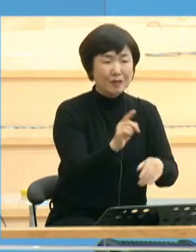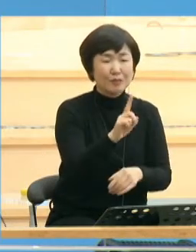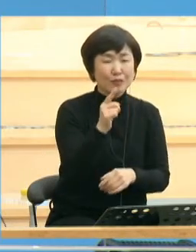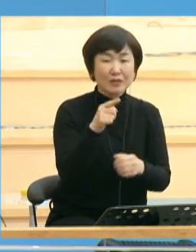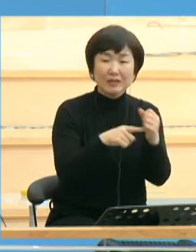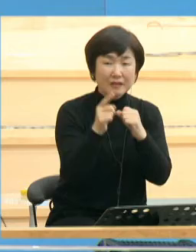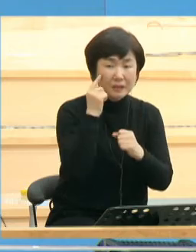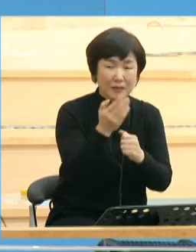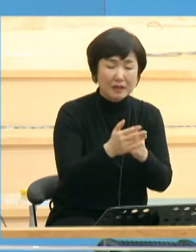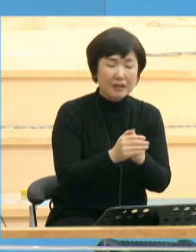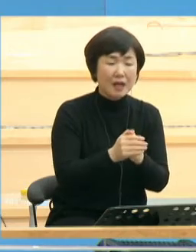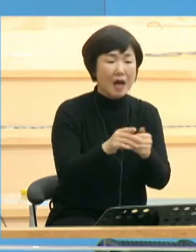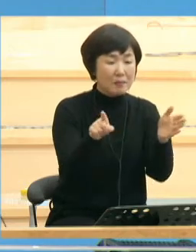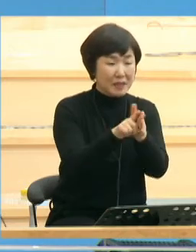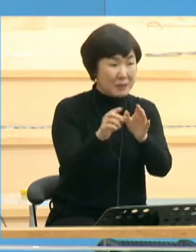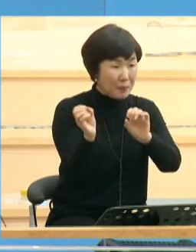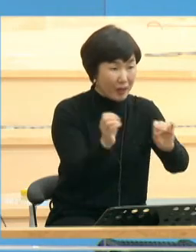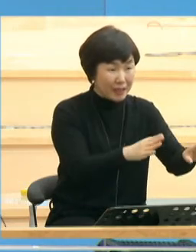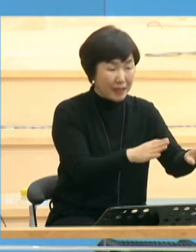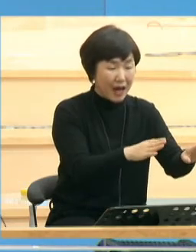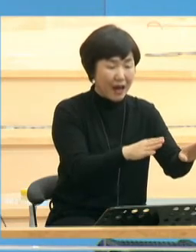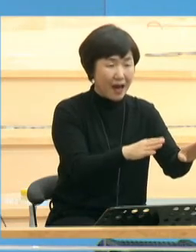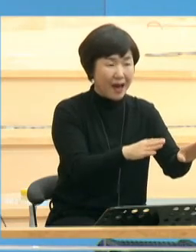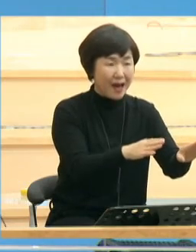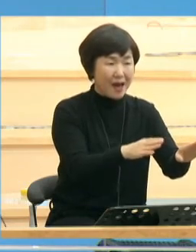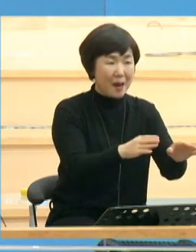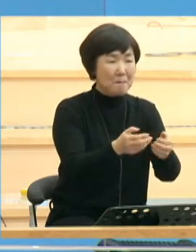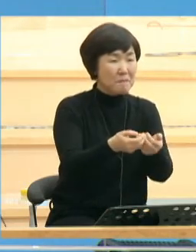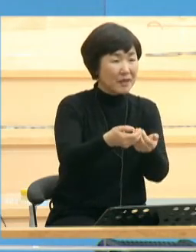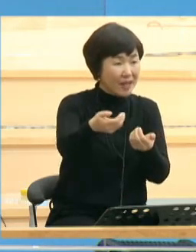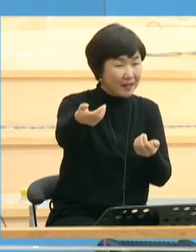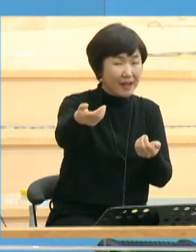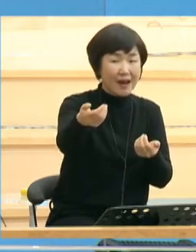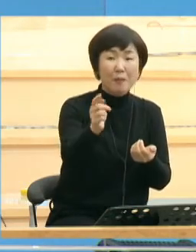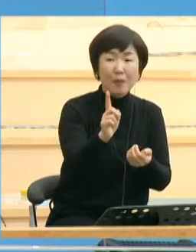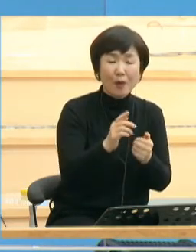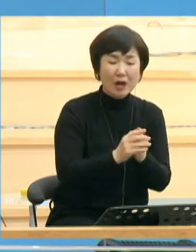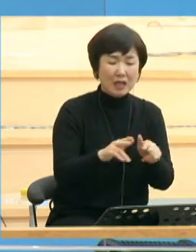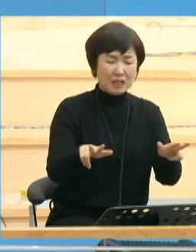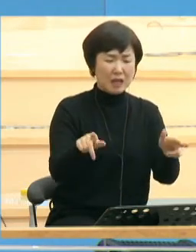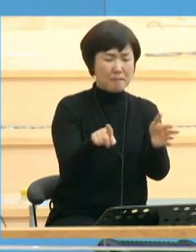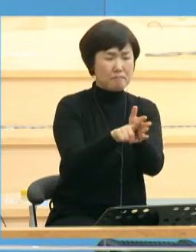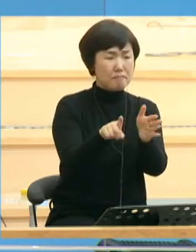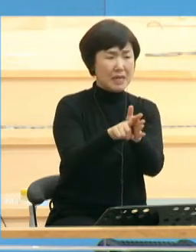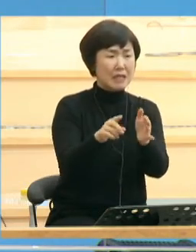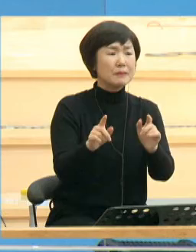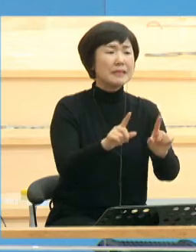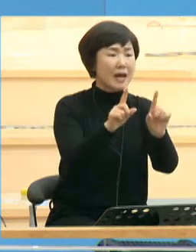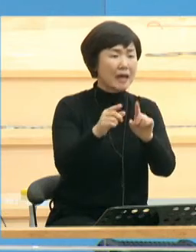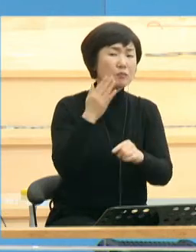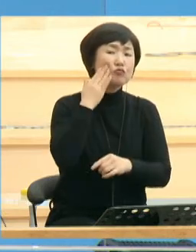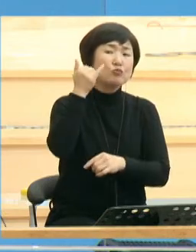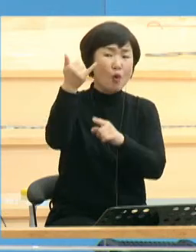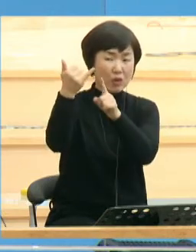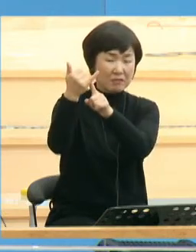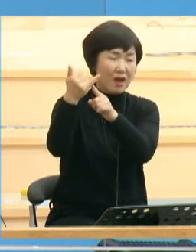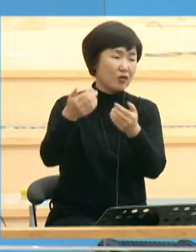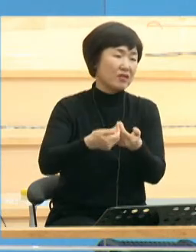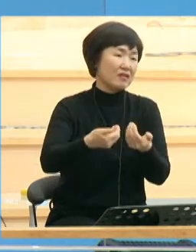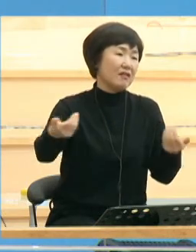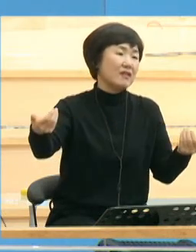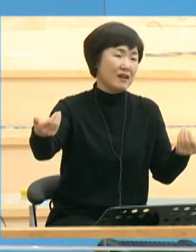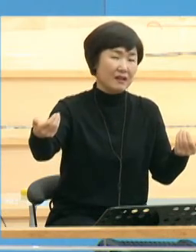믿음을 버린다 빠이빠이 한다 이말은 니 듬 생활을 하고 있는 부모와 도 바이 빠진걸 사실